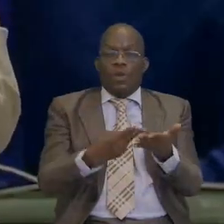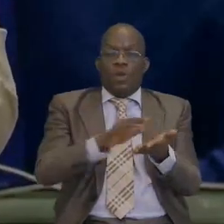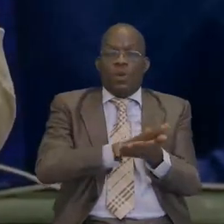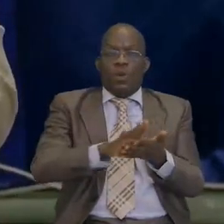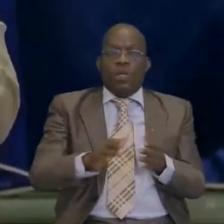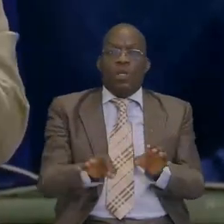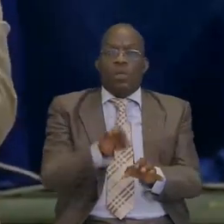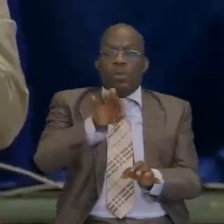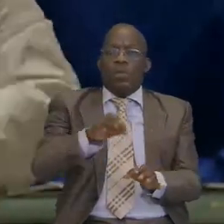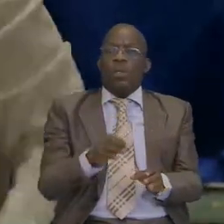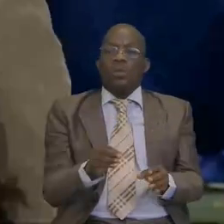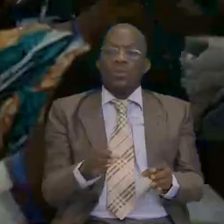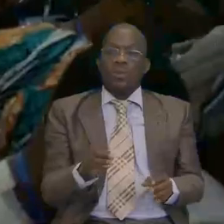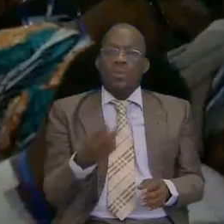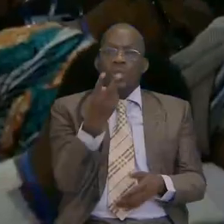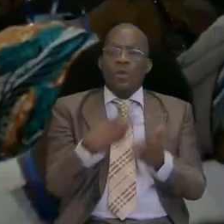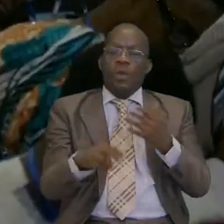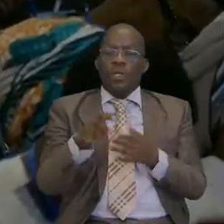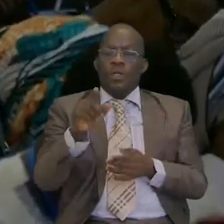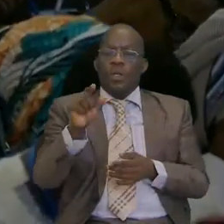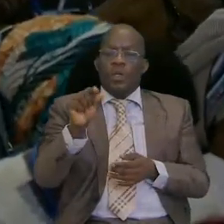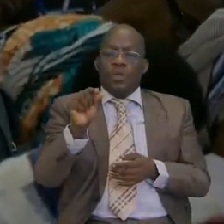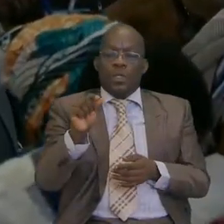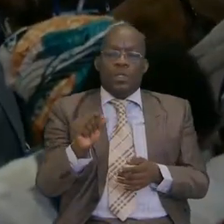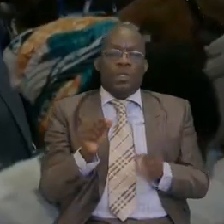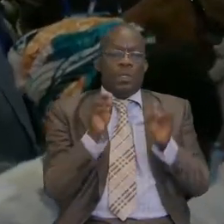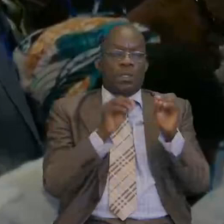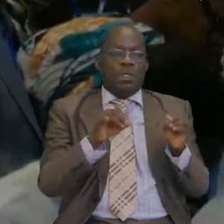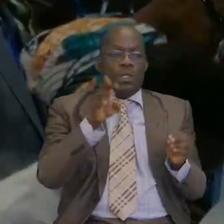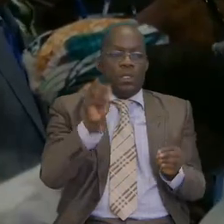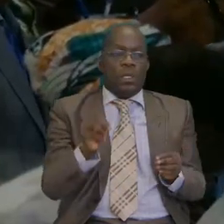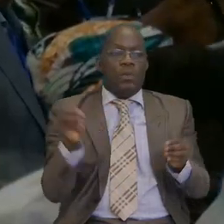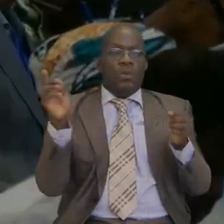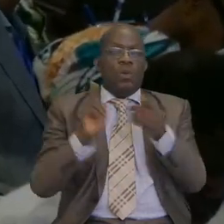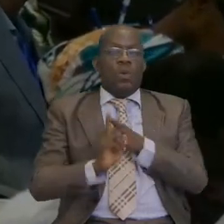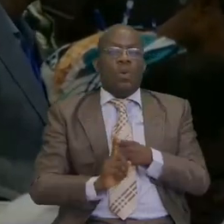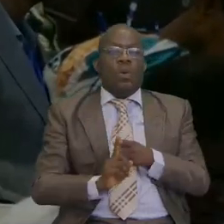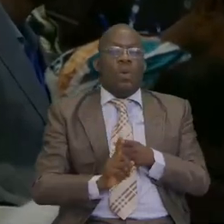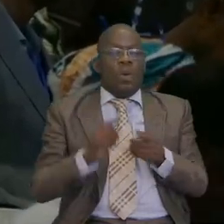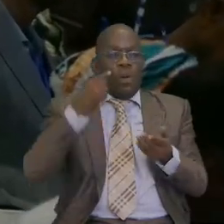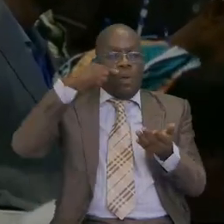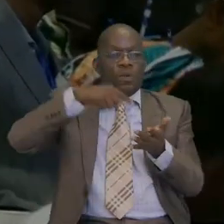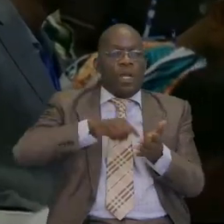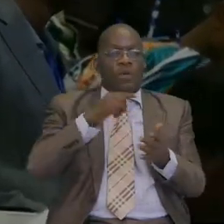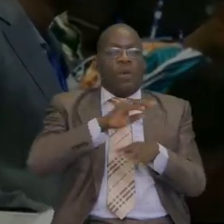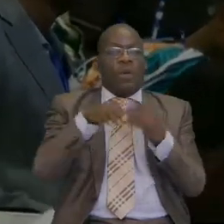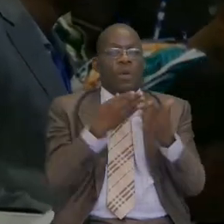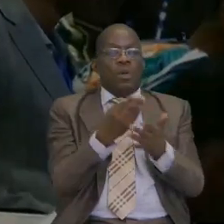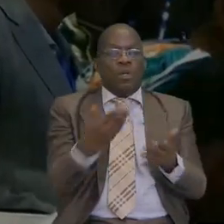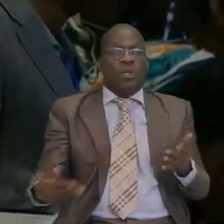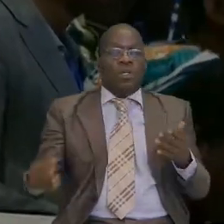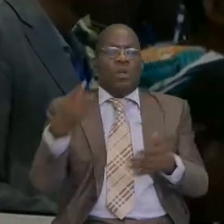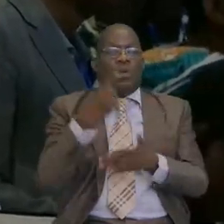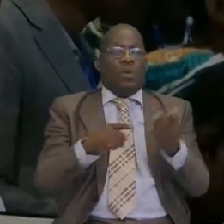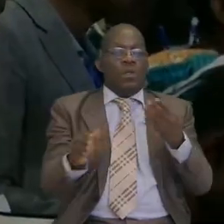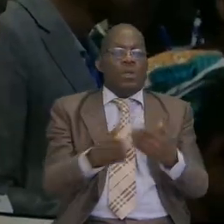Dans le verset 20, il dit, et enseignez-leur à observer tout ce que je vous ai prescrit.